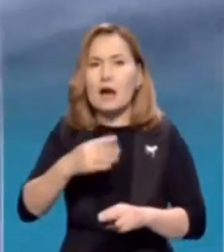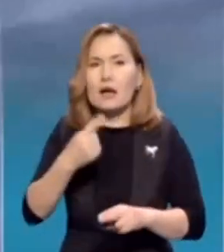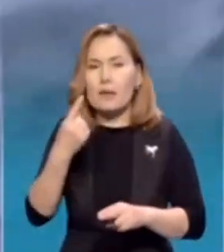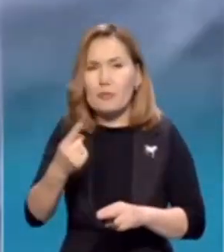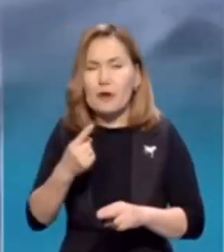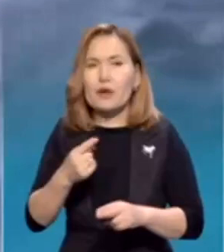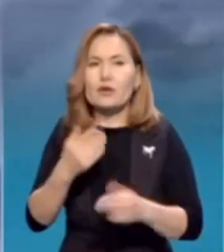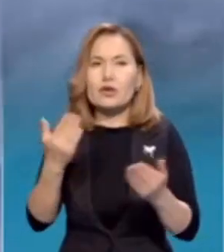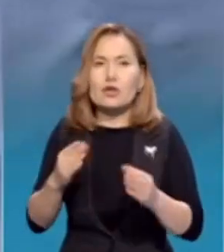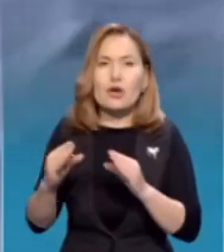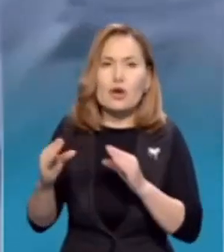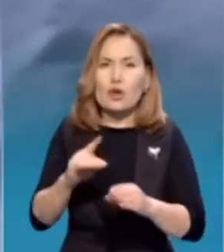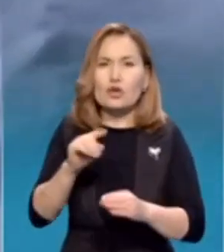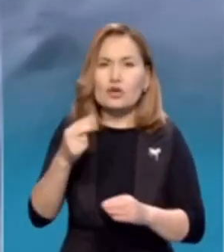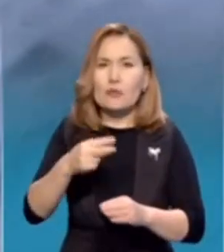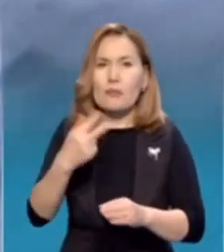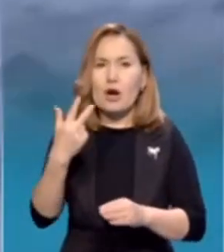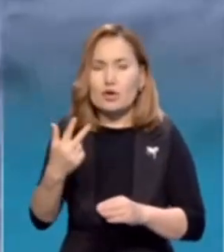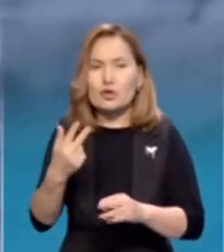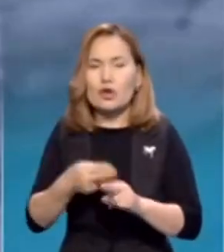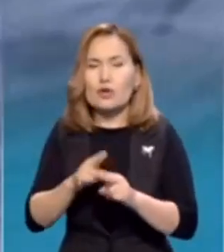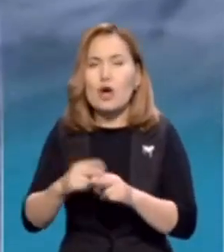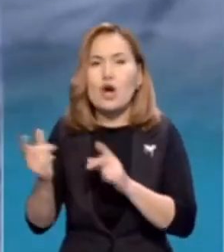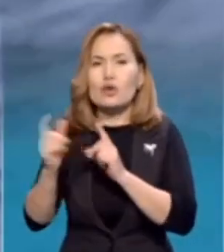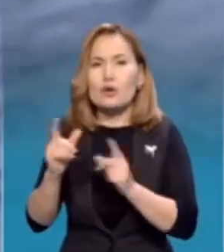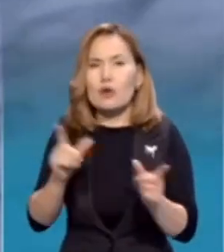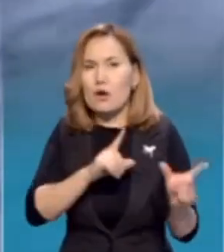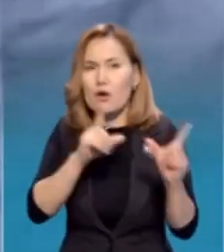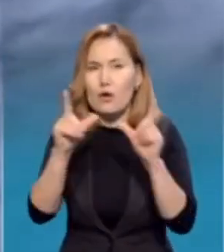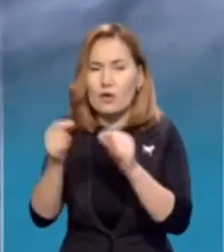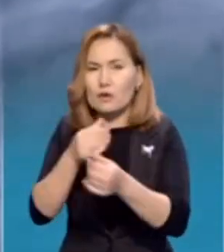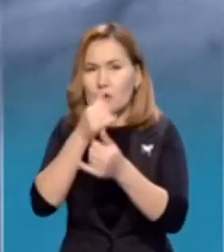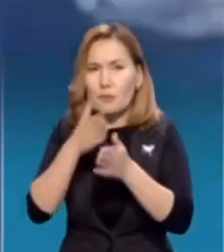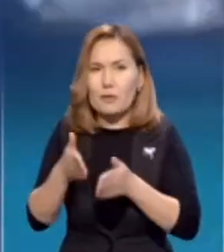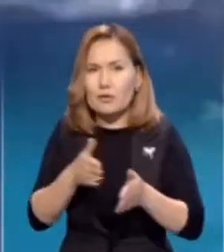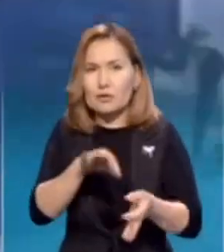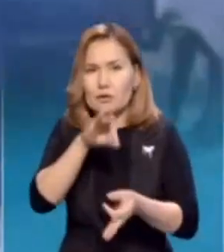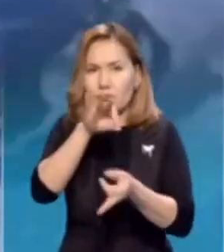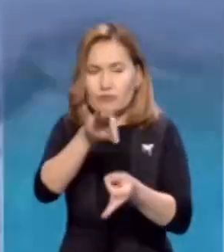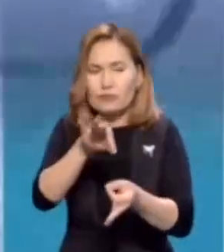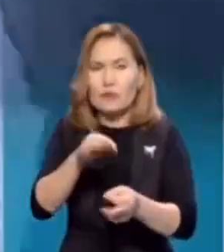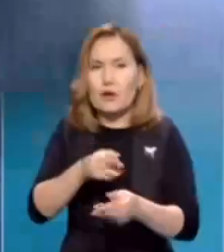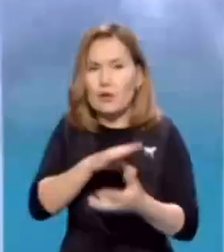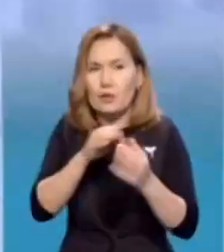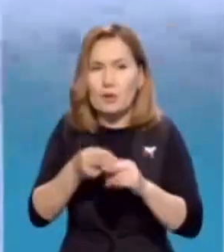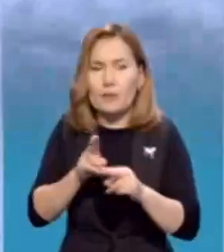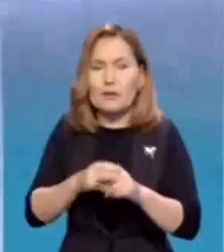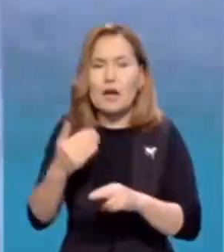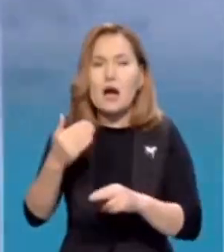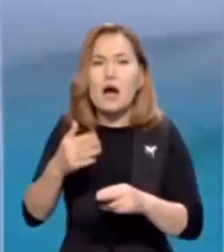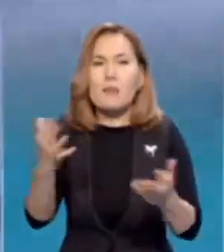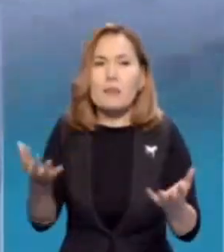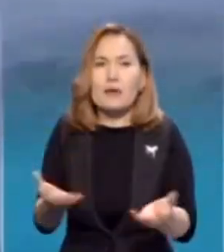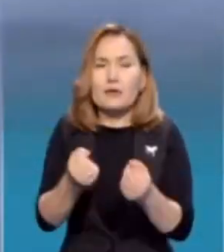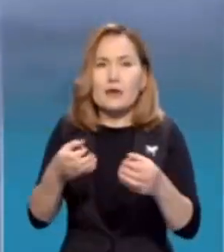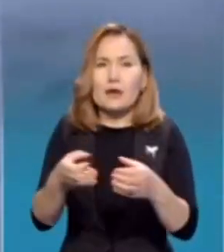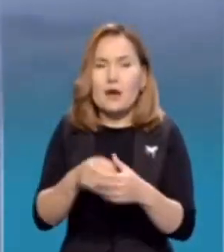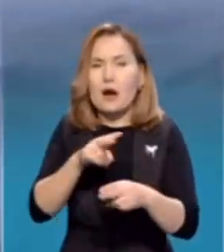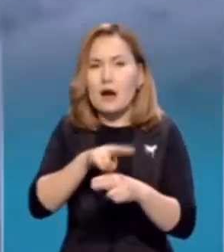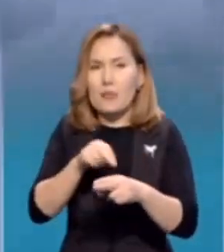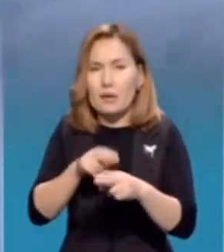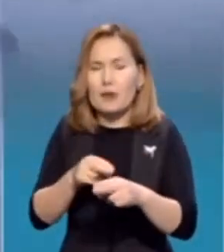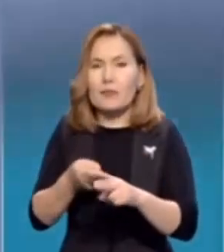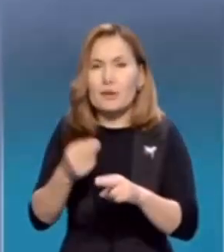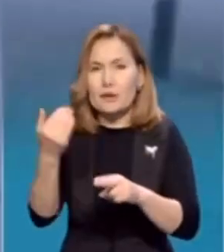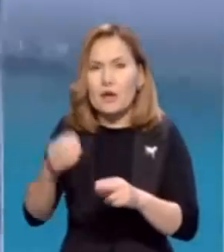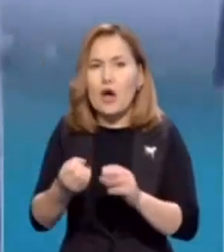жеңіл және 123 жүк көлігі сапарын жалғастыра алмай орта жолда қаңтарылды. Төтенше жағдай қызметімен жергілікті әкімдік жолда қалған